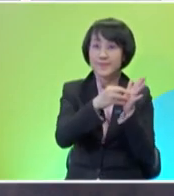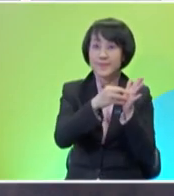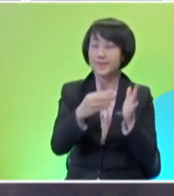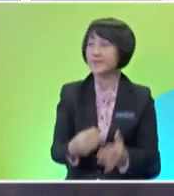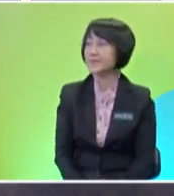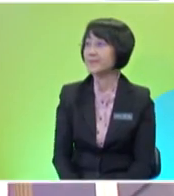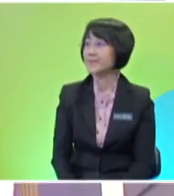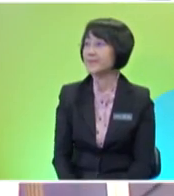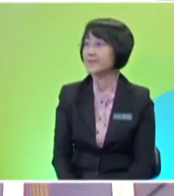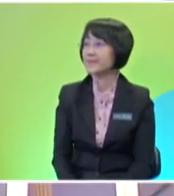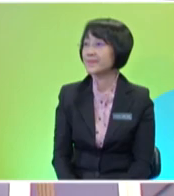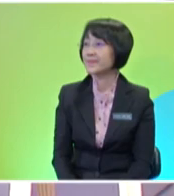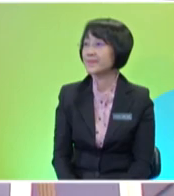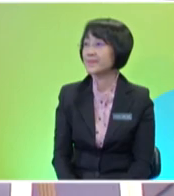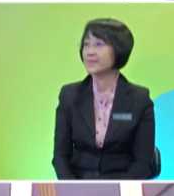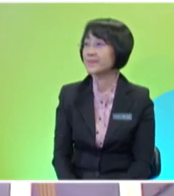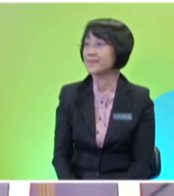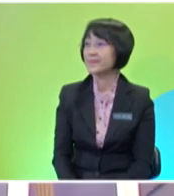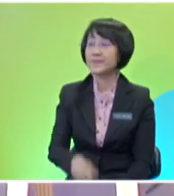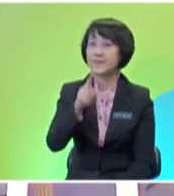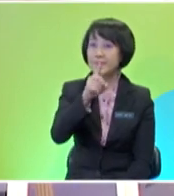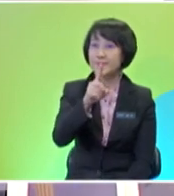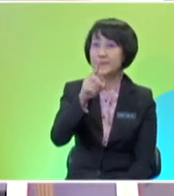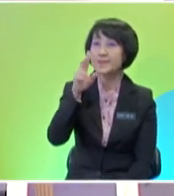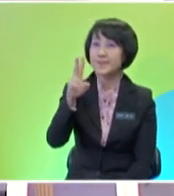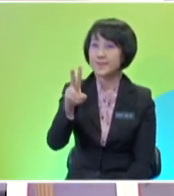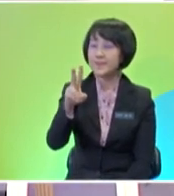tadi kita delapan kan satu dua